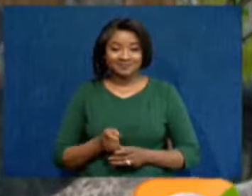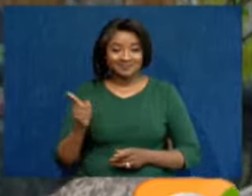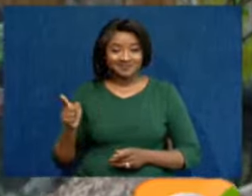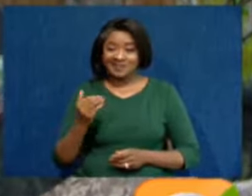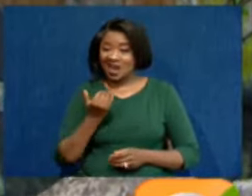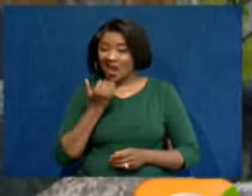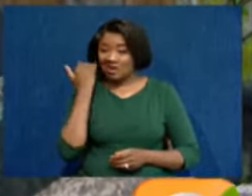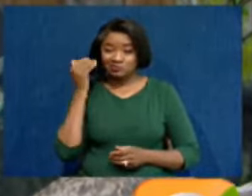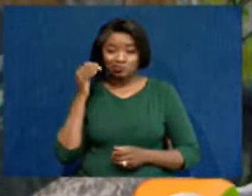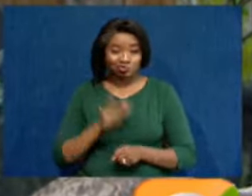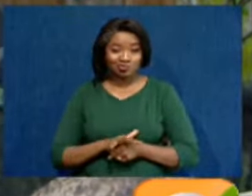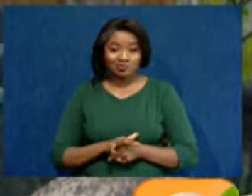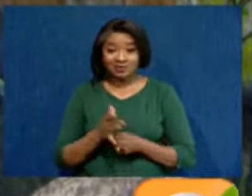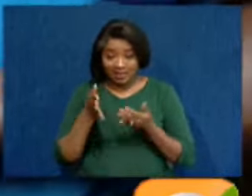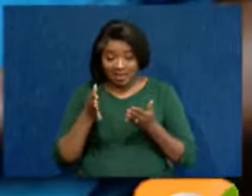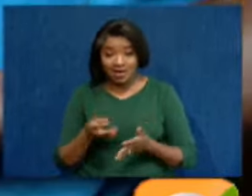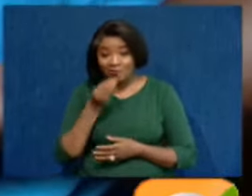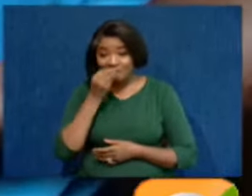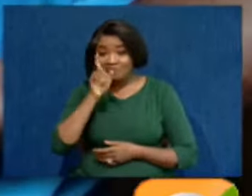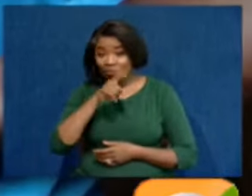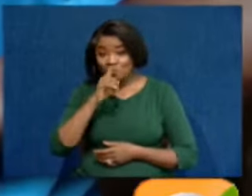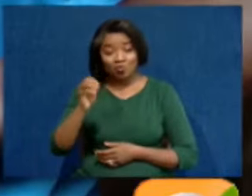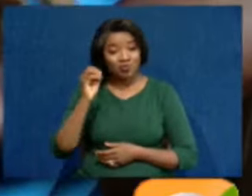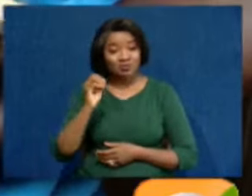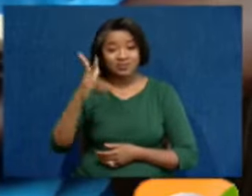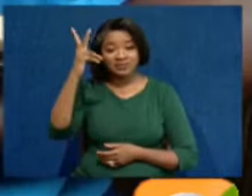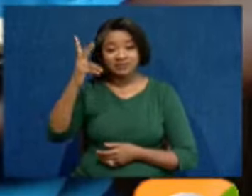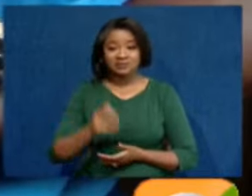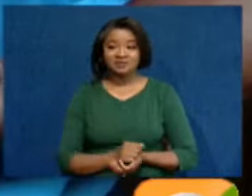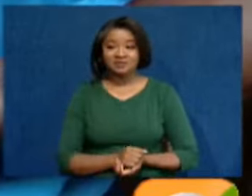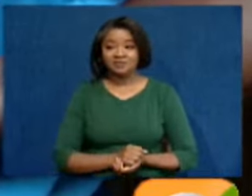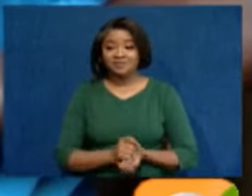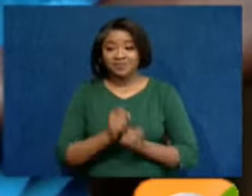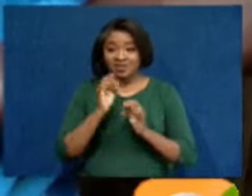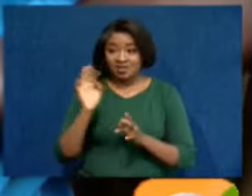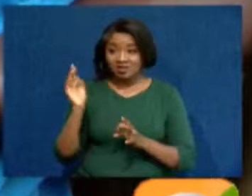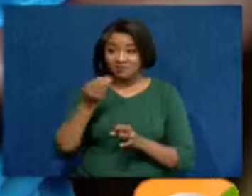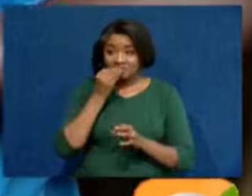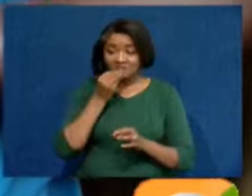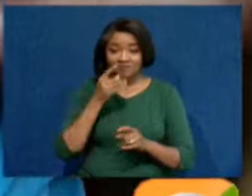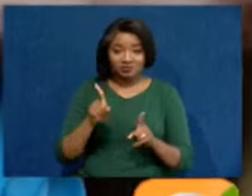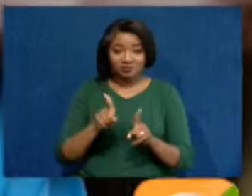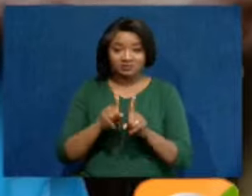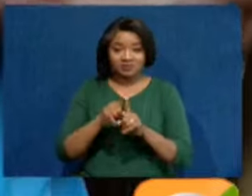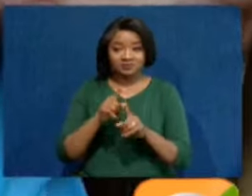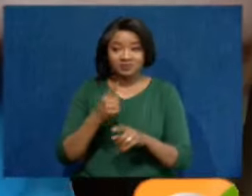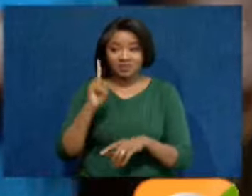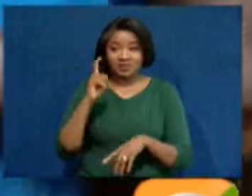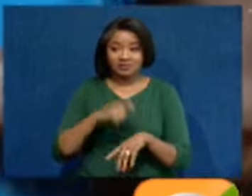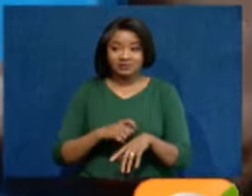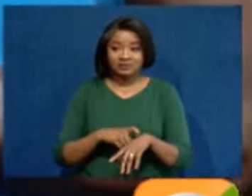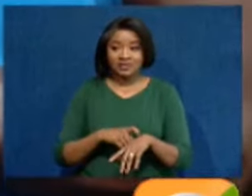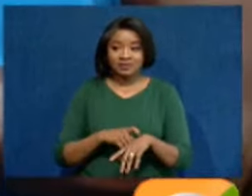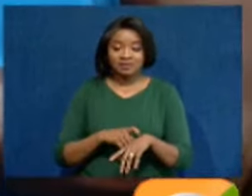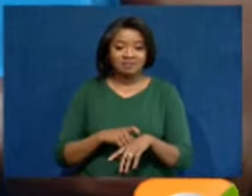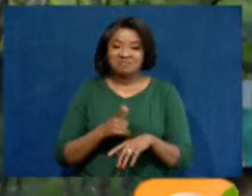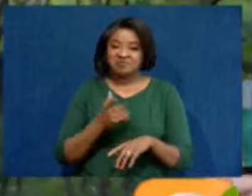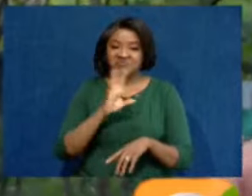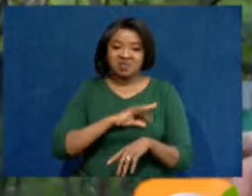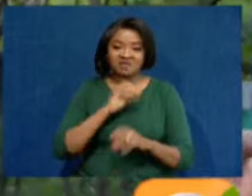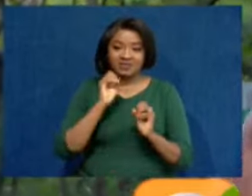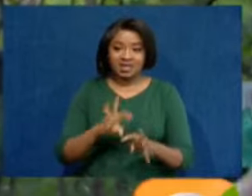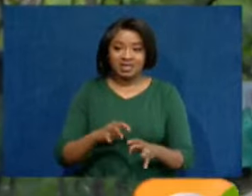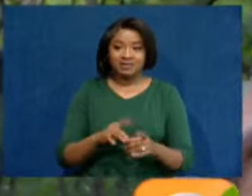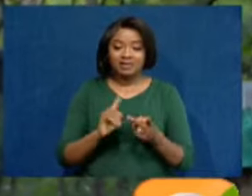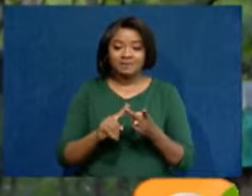consume a lot na feed sahi zimepanda bei sana. Usipozi feed vile inafaa, hakuna result utapata. Then after that